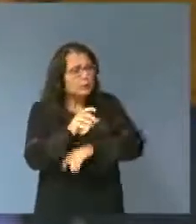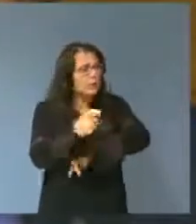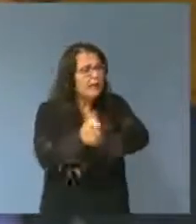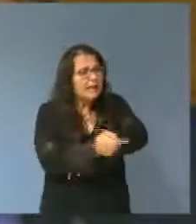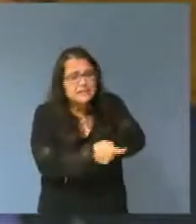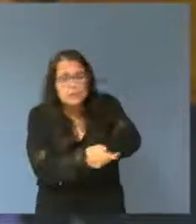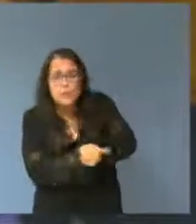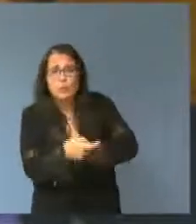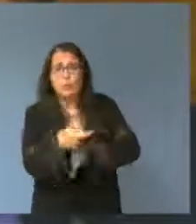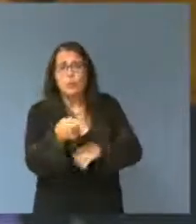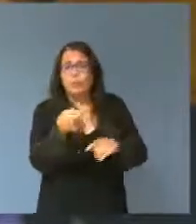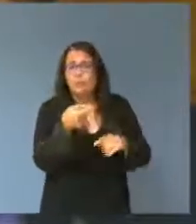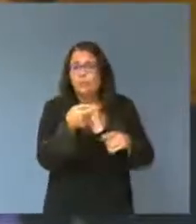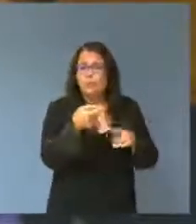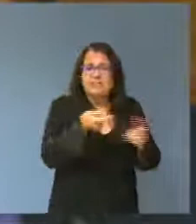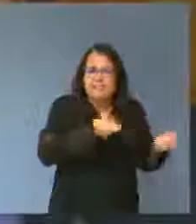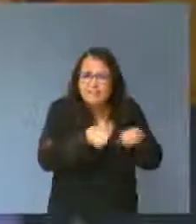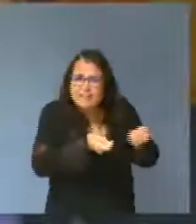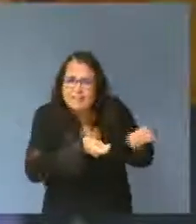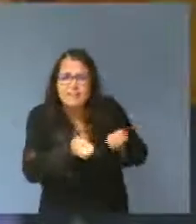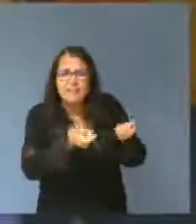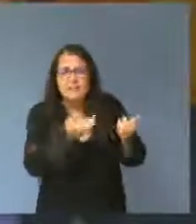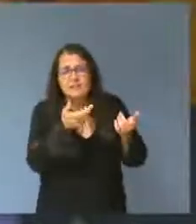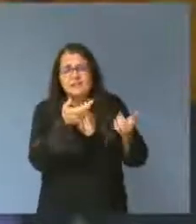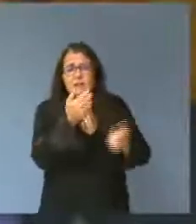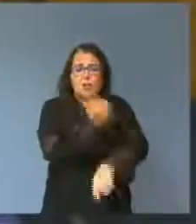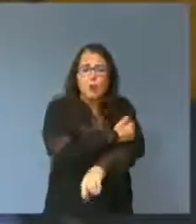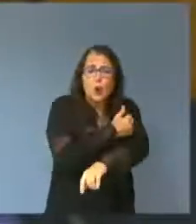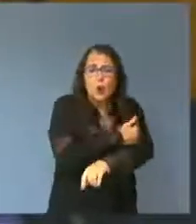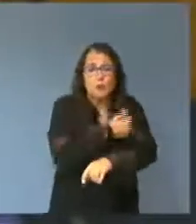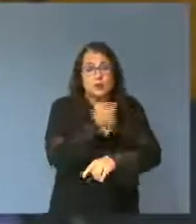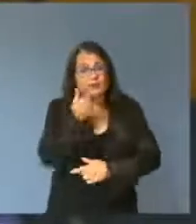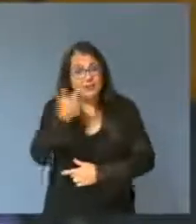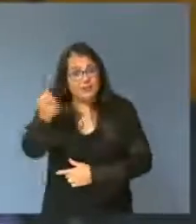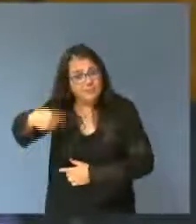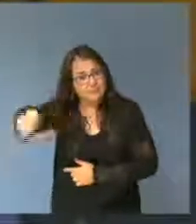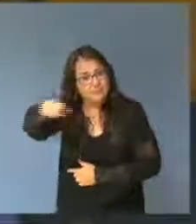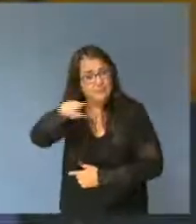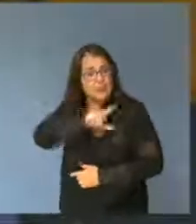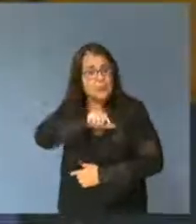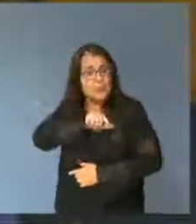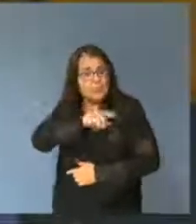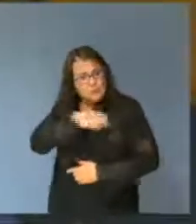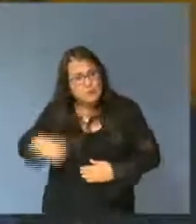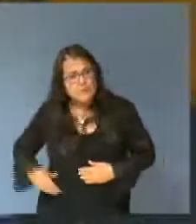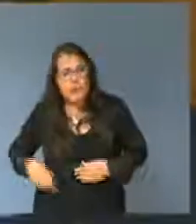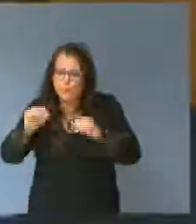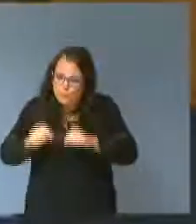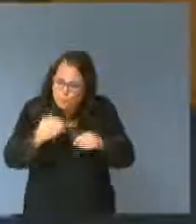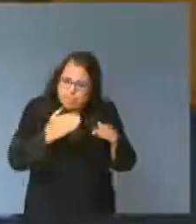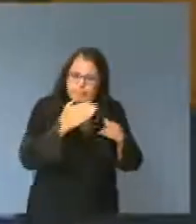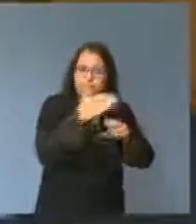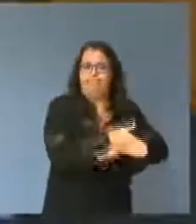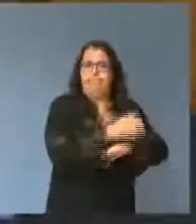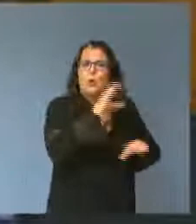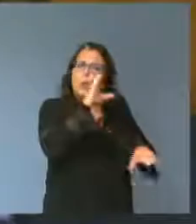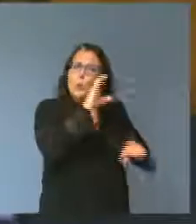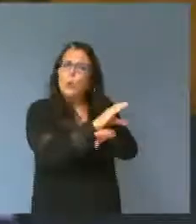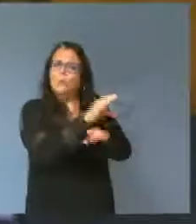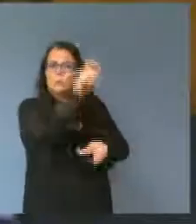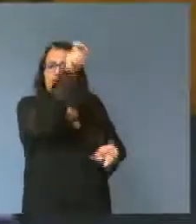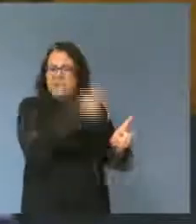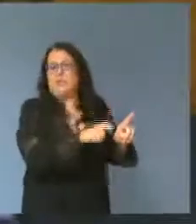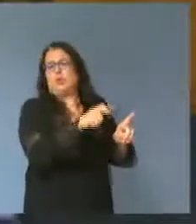drogue, de permettre à nos policiers nationaux, voire municipaux, d'aller véritablement contre les trafiquants et non pas contre le simple